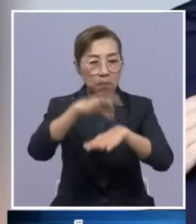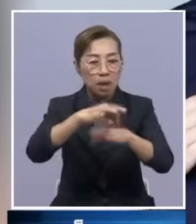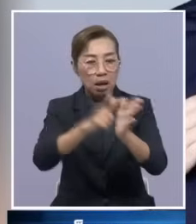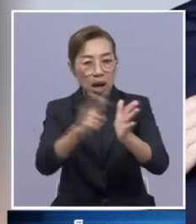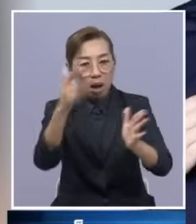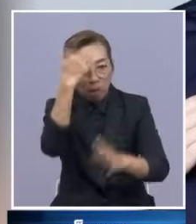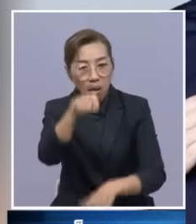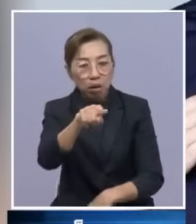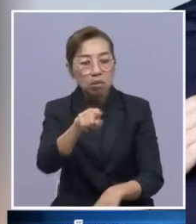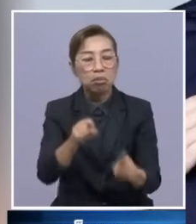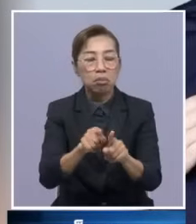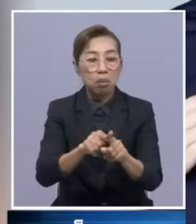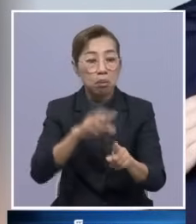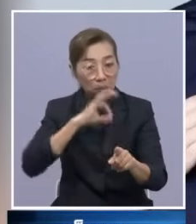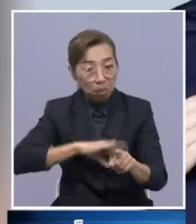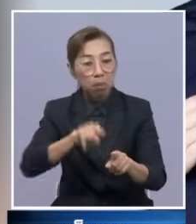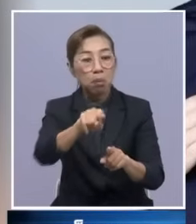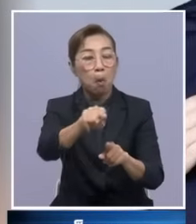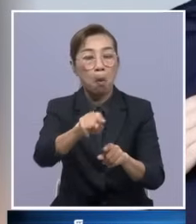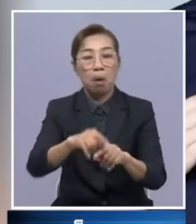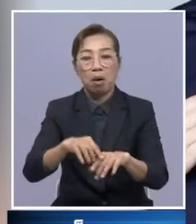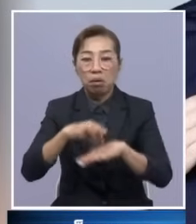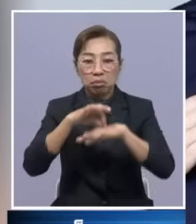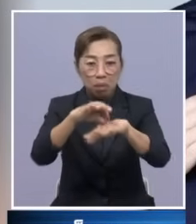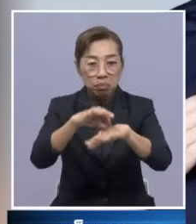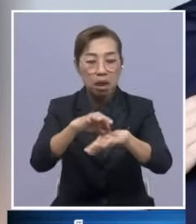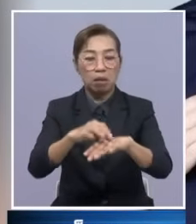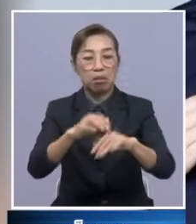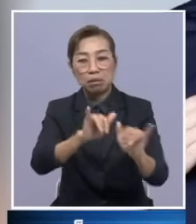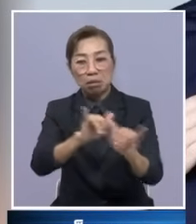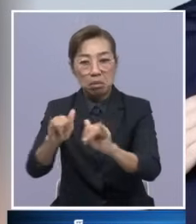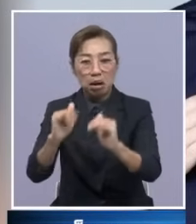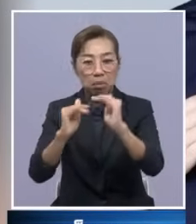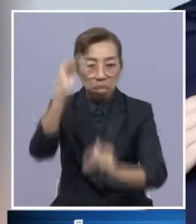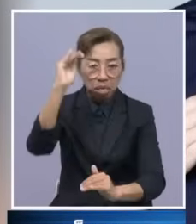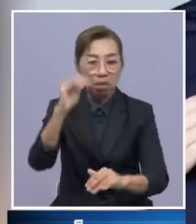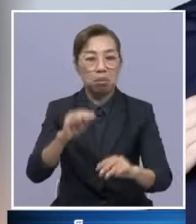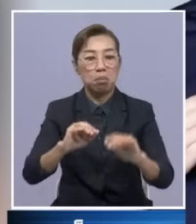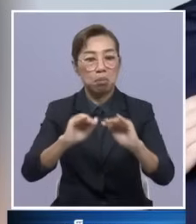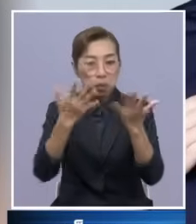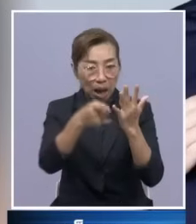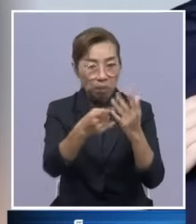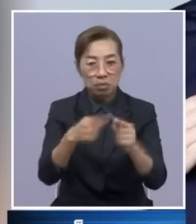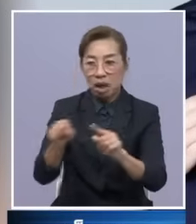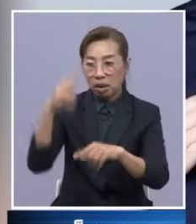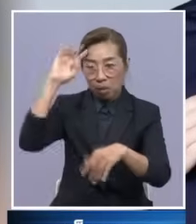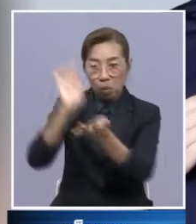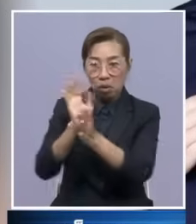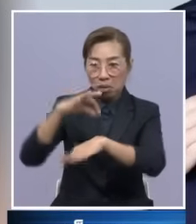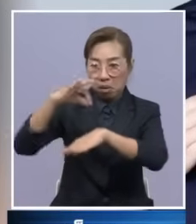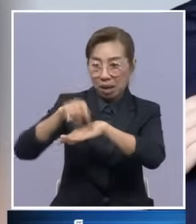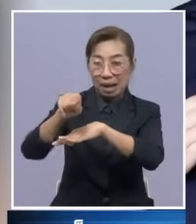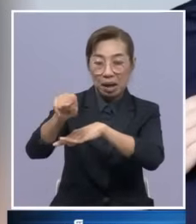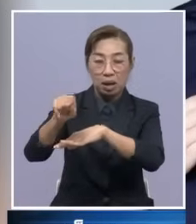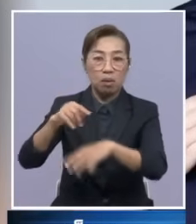ผลเดิมๆอย่างได้รับการแต่งตั้งโยกย้ายที่ไม่เป็นธรรมข่าวตำรวจนามสกุลดังเติบโตอย่างรวดเร็วโดยที่ไม่สามารถ